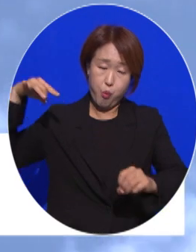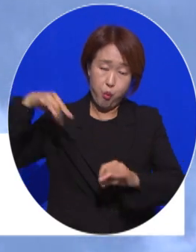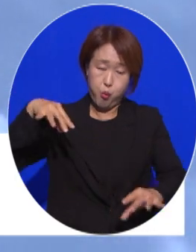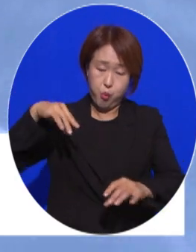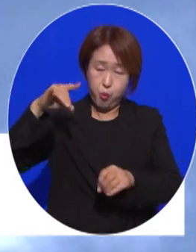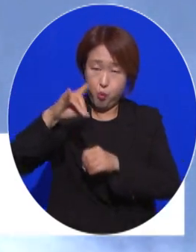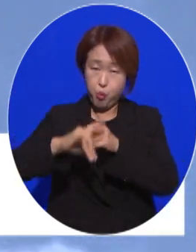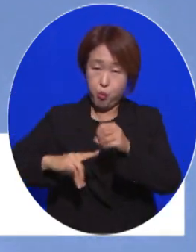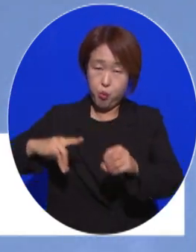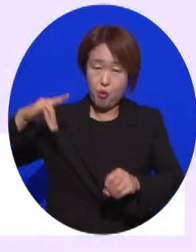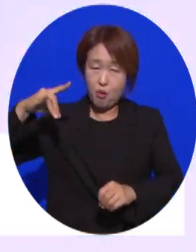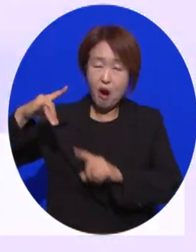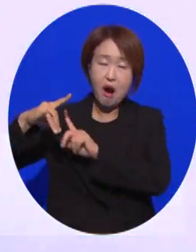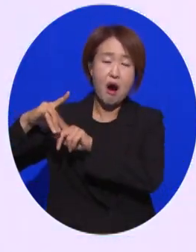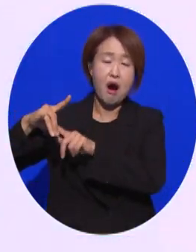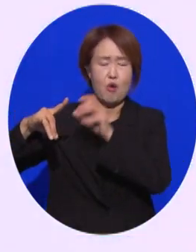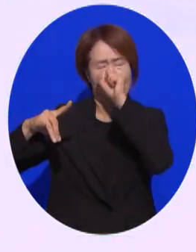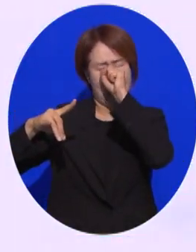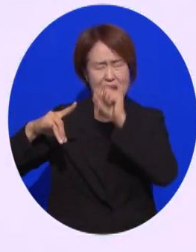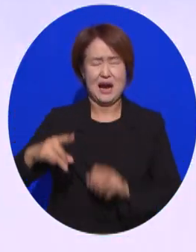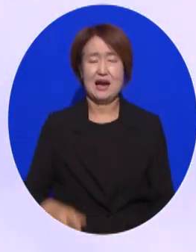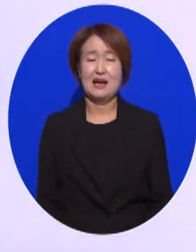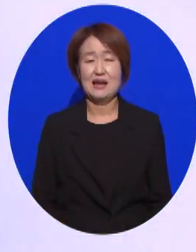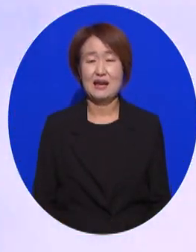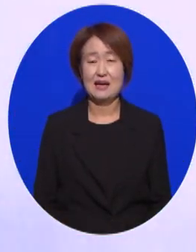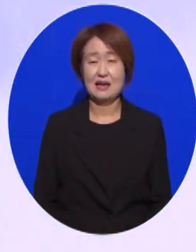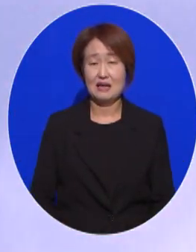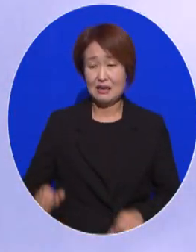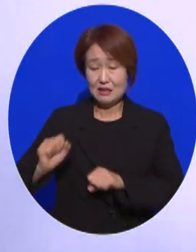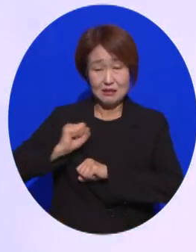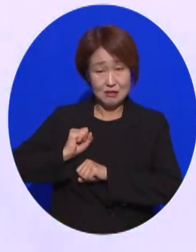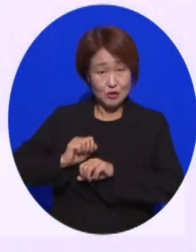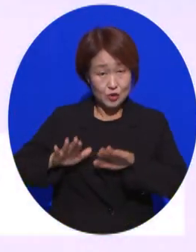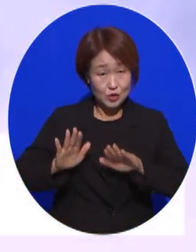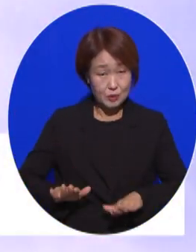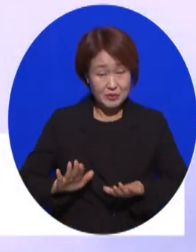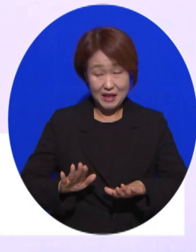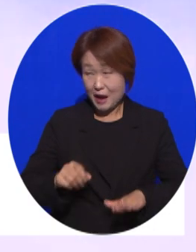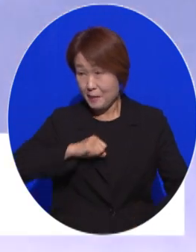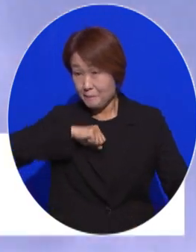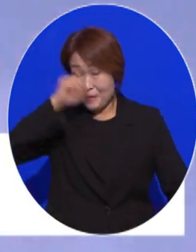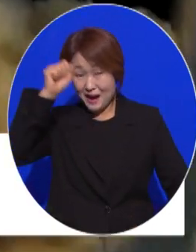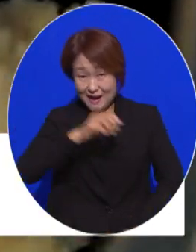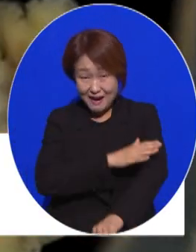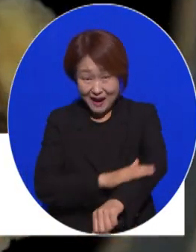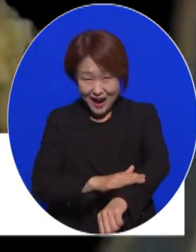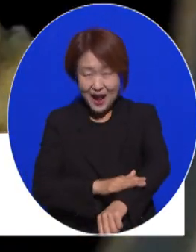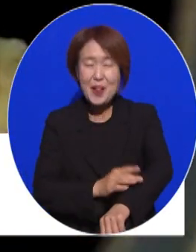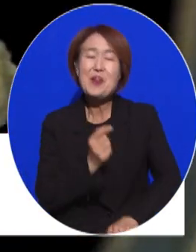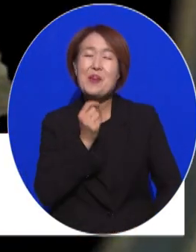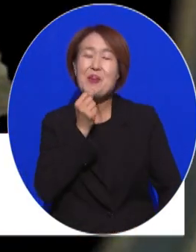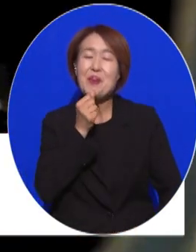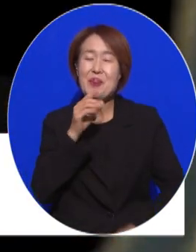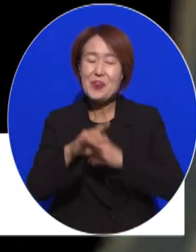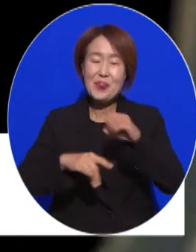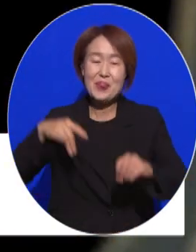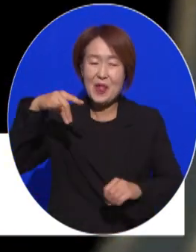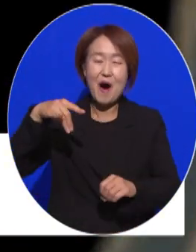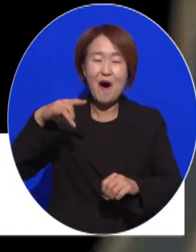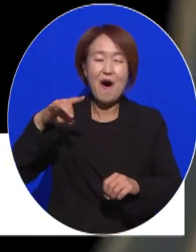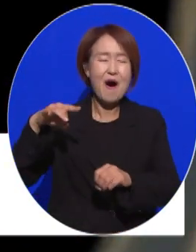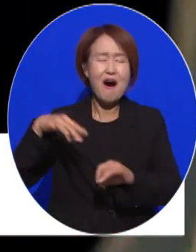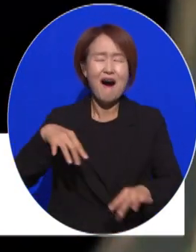적합하다고 국방부는 설명했습니다 국방부는 이번 시험 발사 성공으로 소형 위성을 지구 궤도에 투입하는